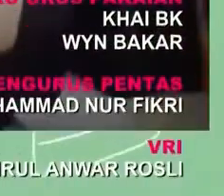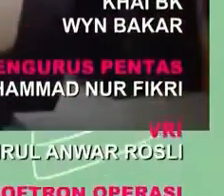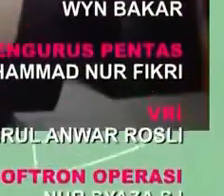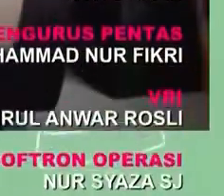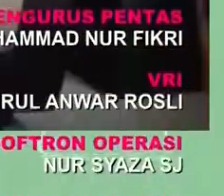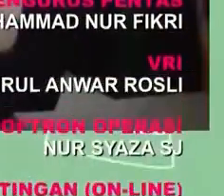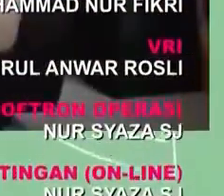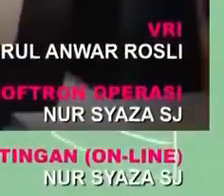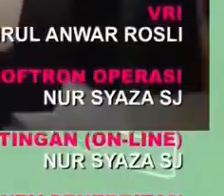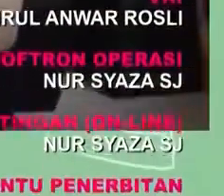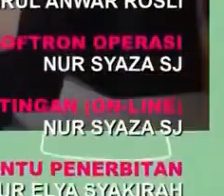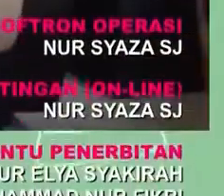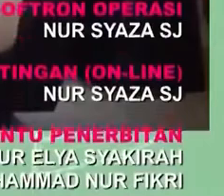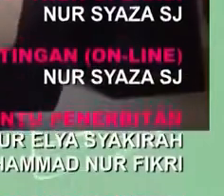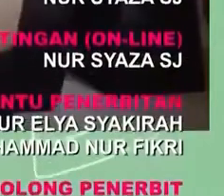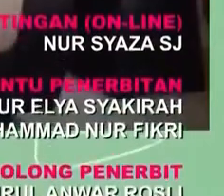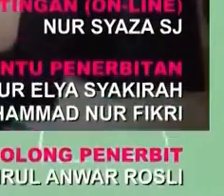Inilah saya potong tadi.